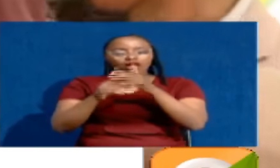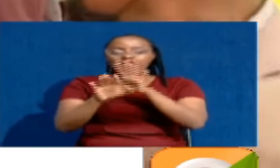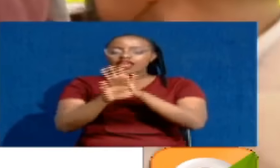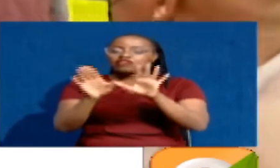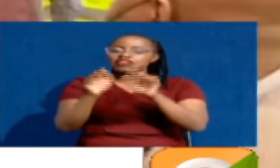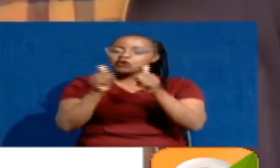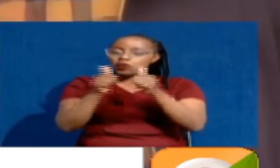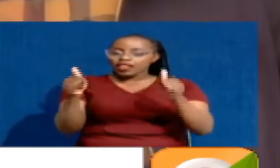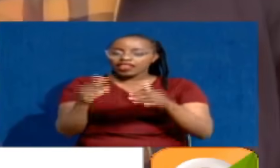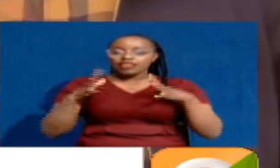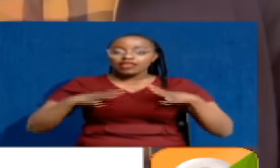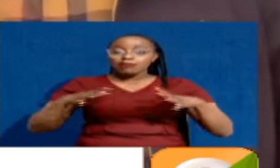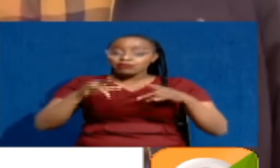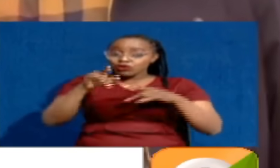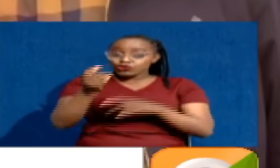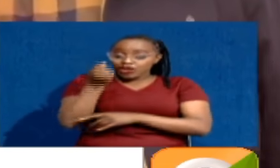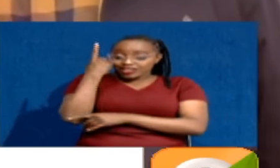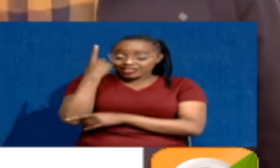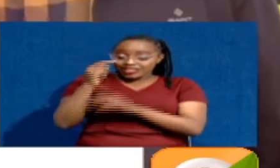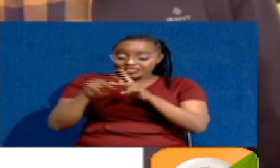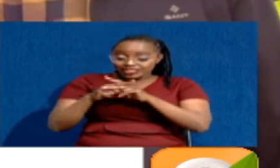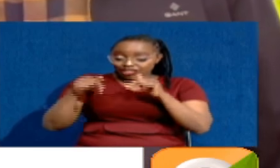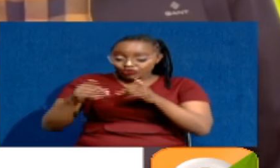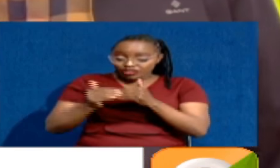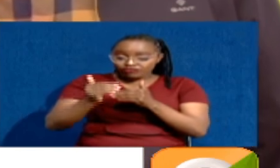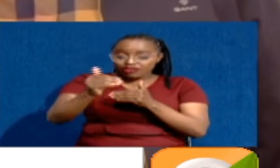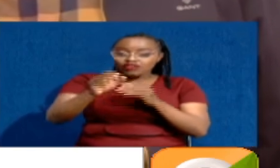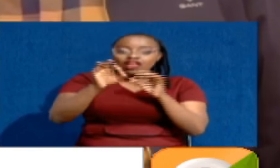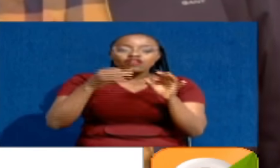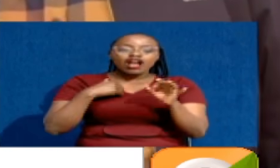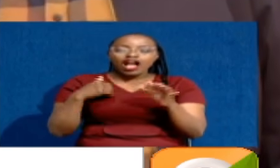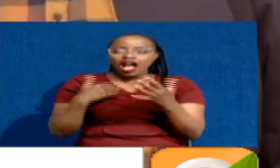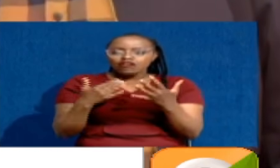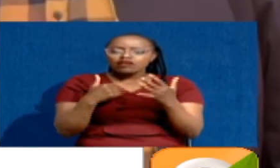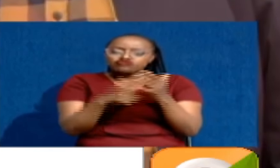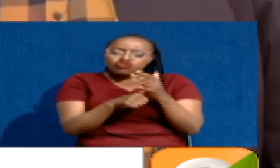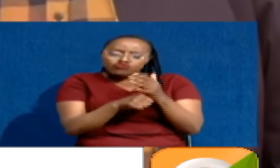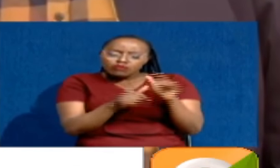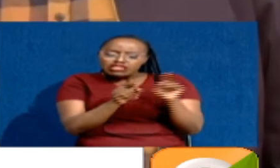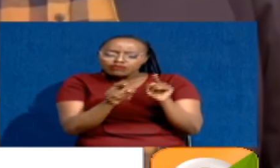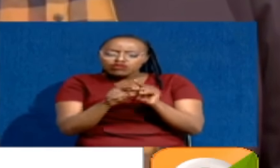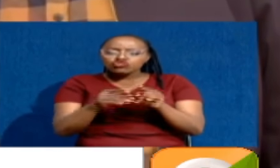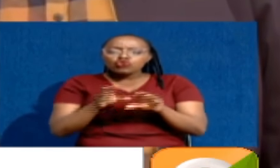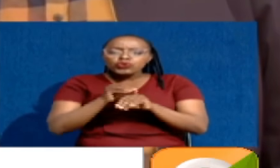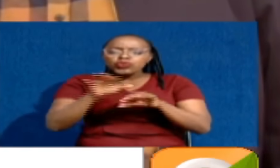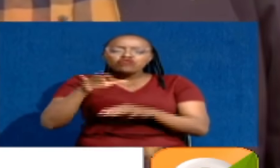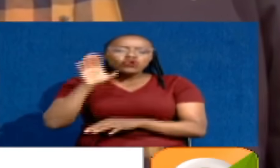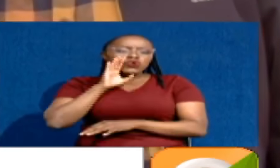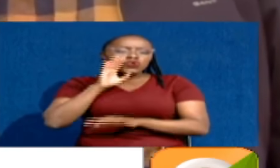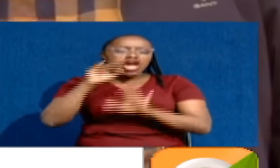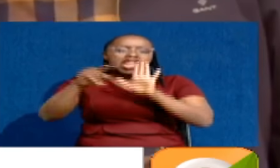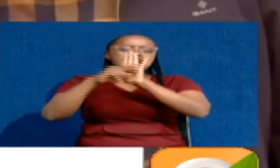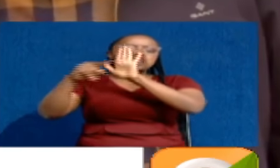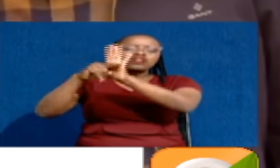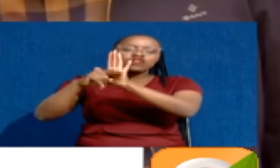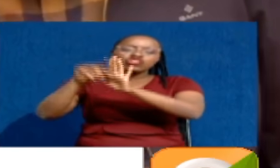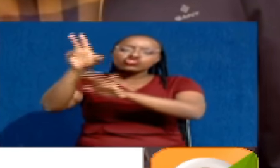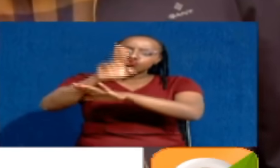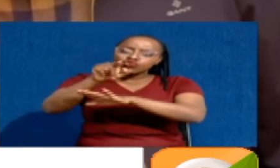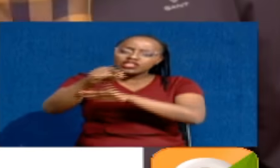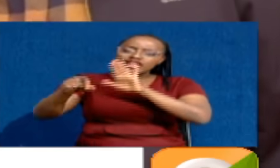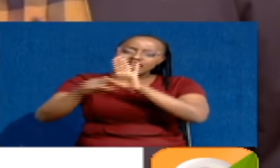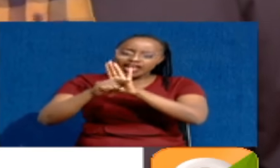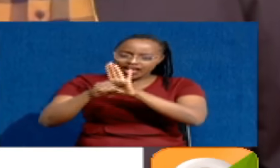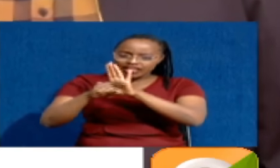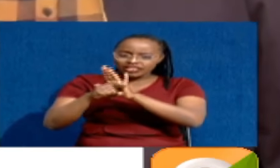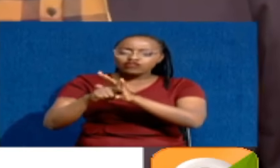Na kwa hivyo watu waelewe kutoka leo, kama uko na kasumba ya kueneza porojo, negative. Use that negative